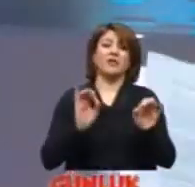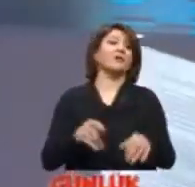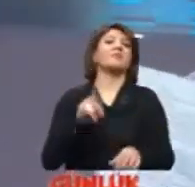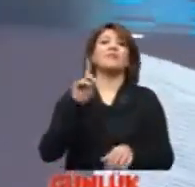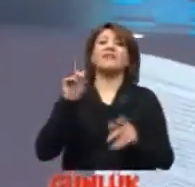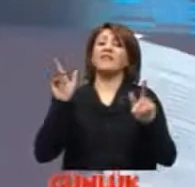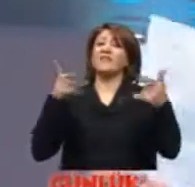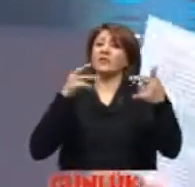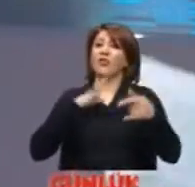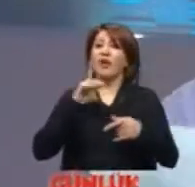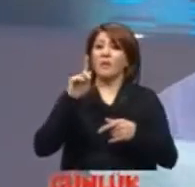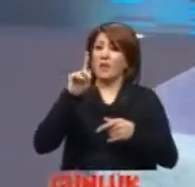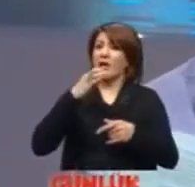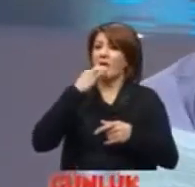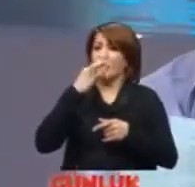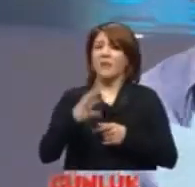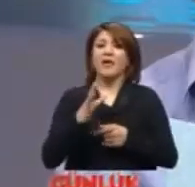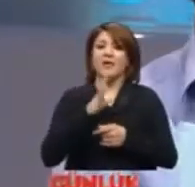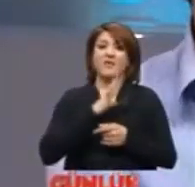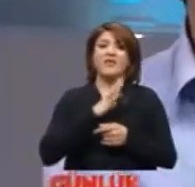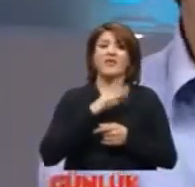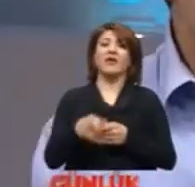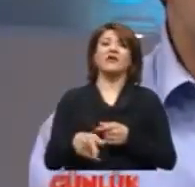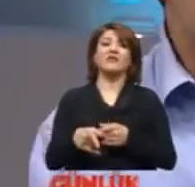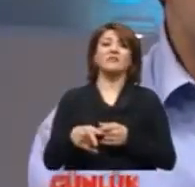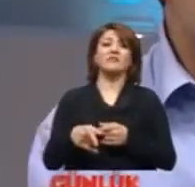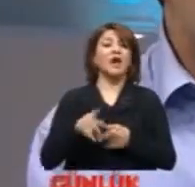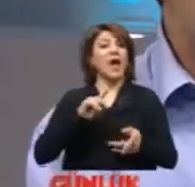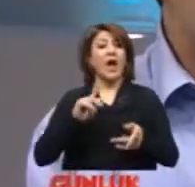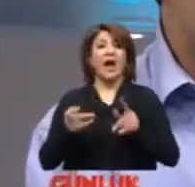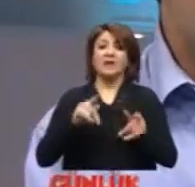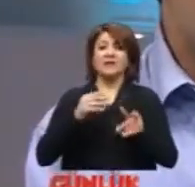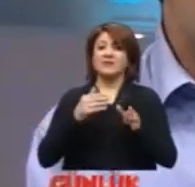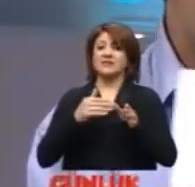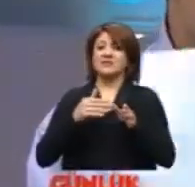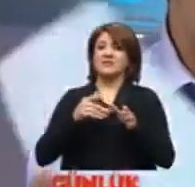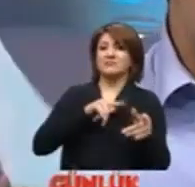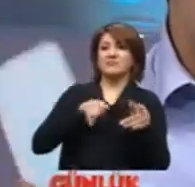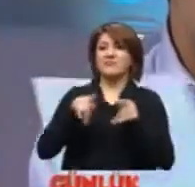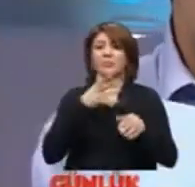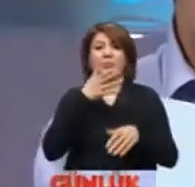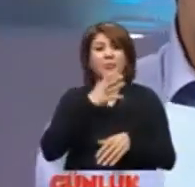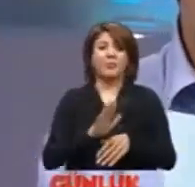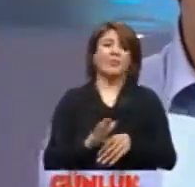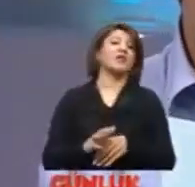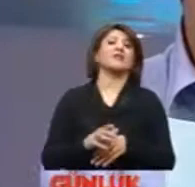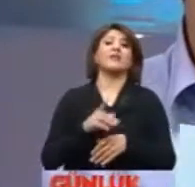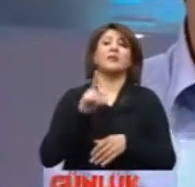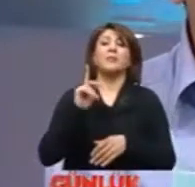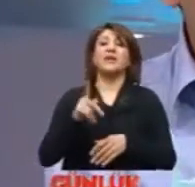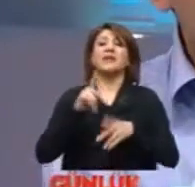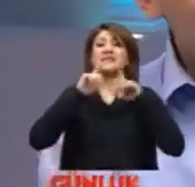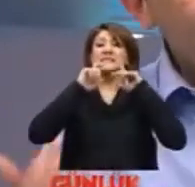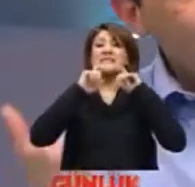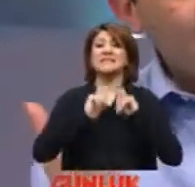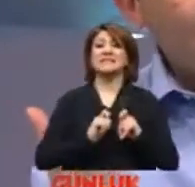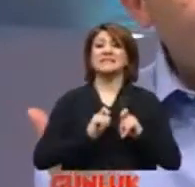sırada? Biraz videomuz var haberimiz de var ama bilmiyorum. Burak hangisini görerledi ama ben sana bir Çin'in